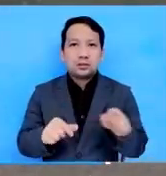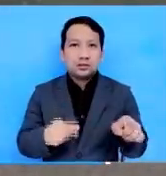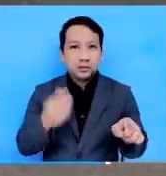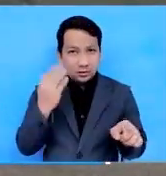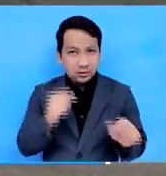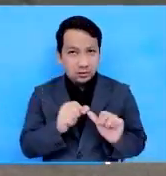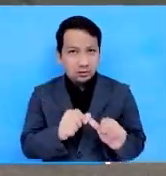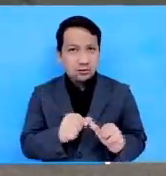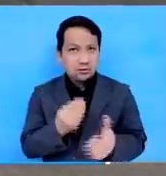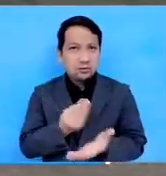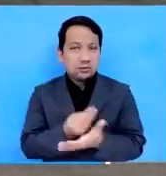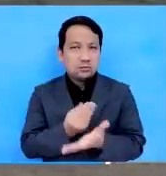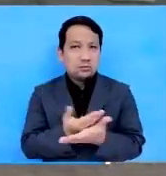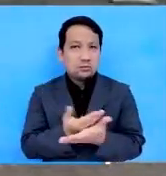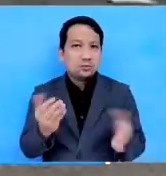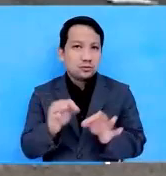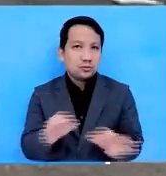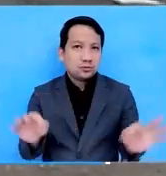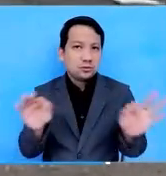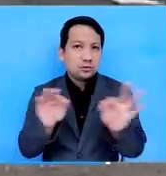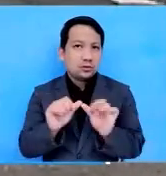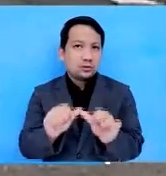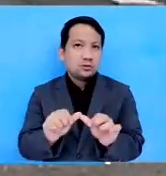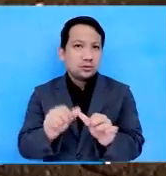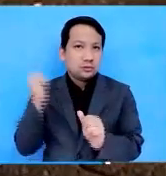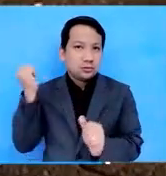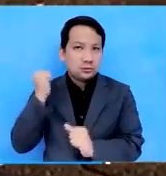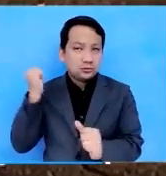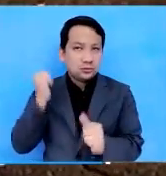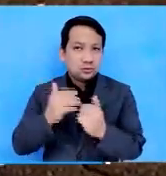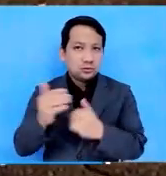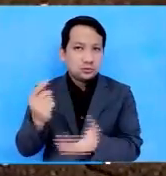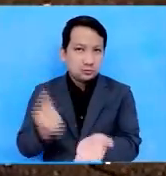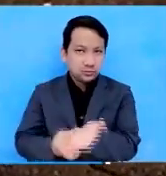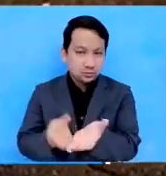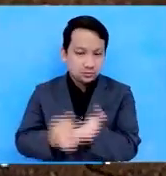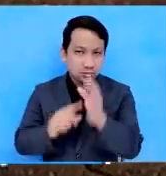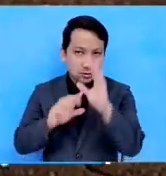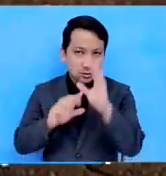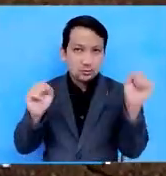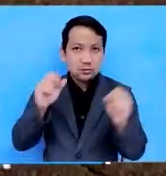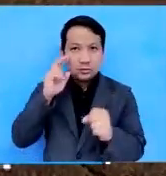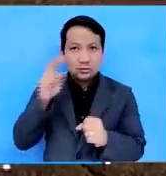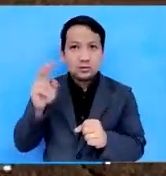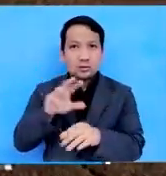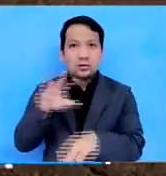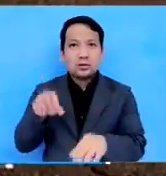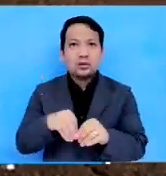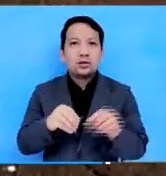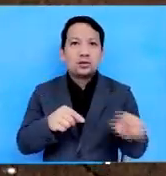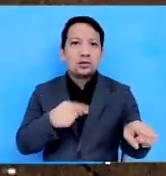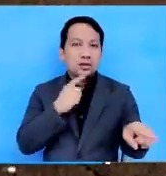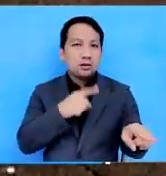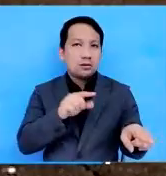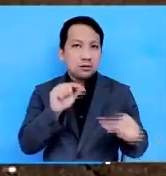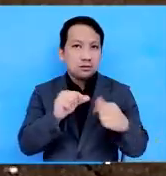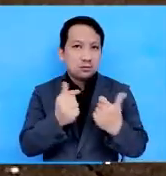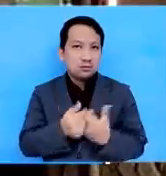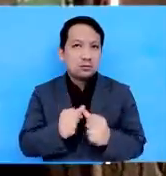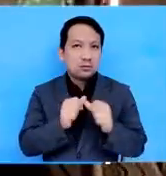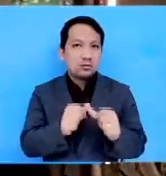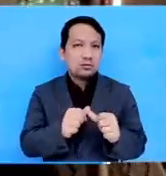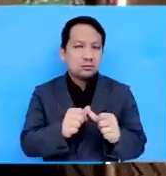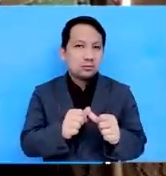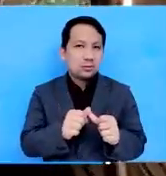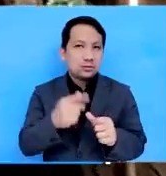kita, malaking bagay anila ang pag-asang hatid ng dialogo ni Pangulong Bongbong Marcos at mga transport group hinggil sa kanilang hinaing sa